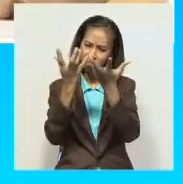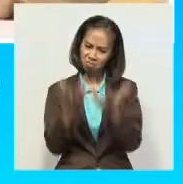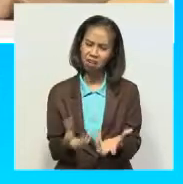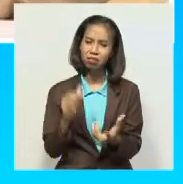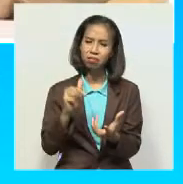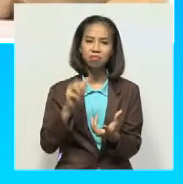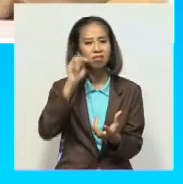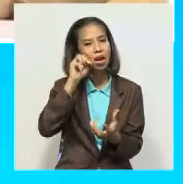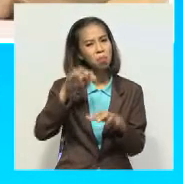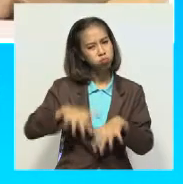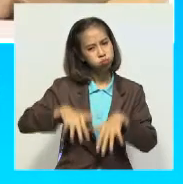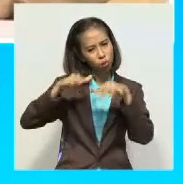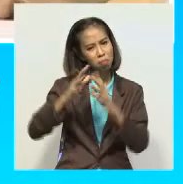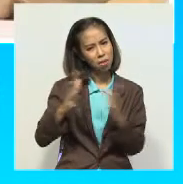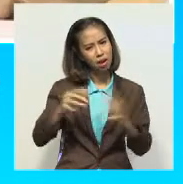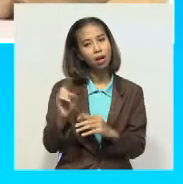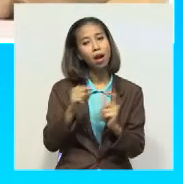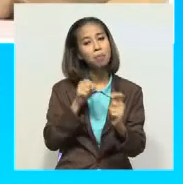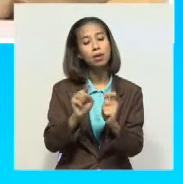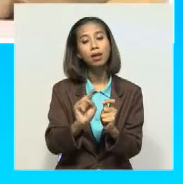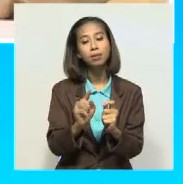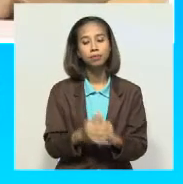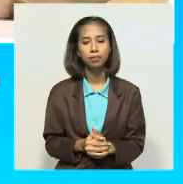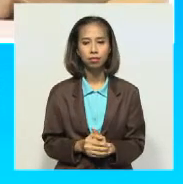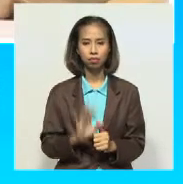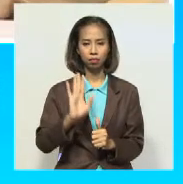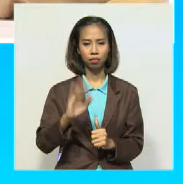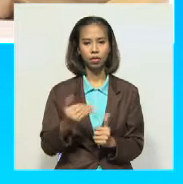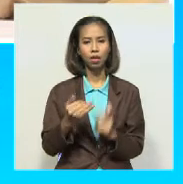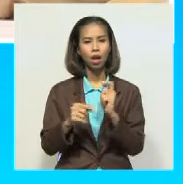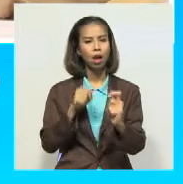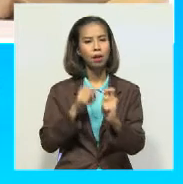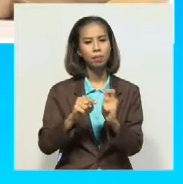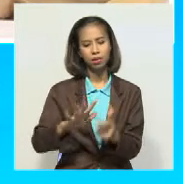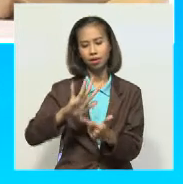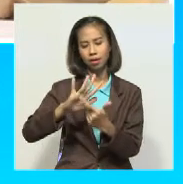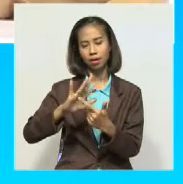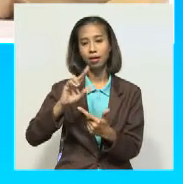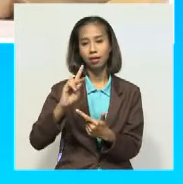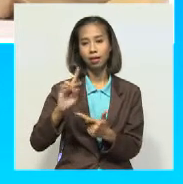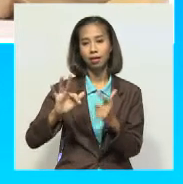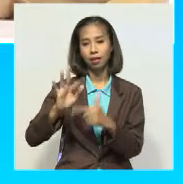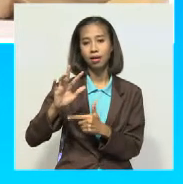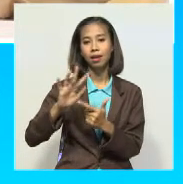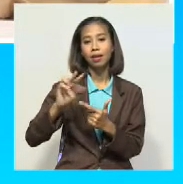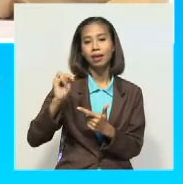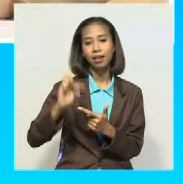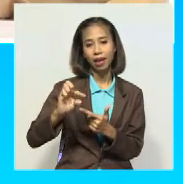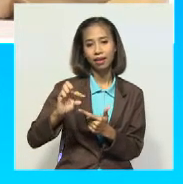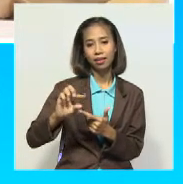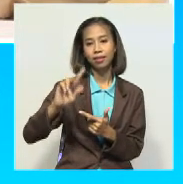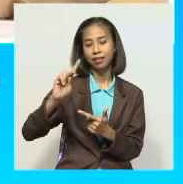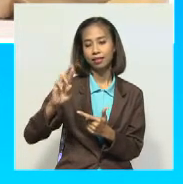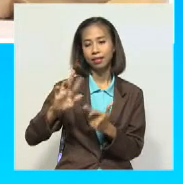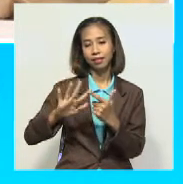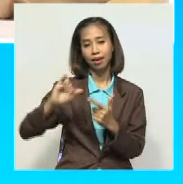น้ำสูงสุดนะคะ คือถ้าน้ำสูงสุดนี่ก็คงต้องเป็นแก่งกระจานนะคะเพราะเขาอยู่ในอ่างนะแ